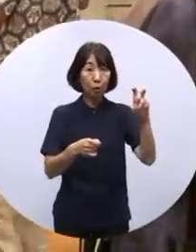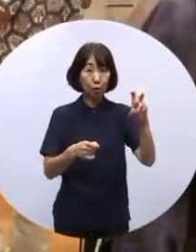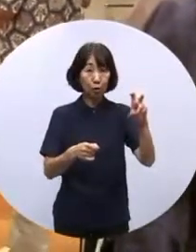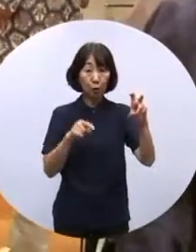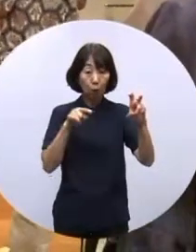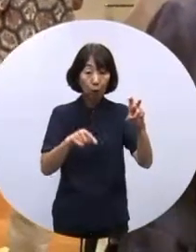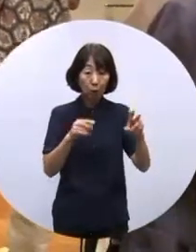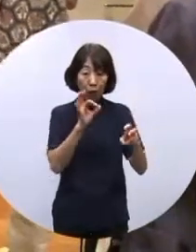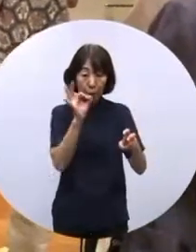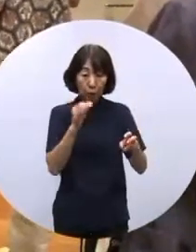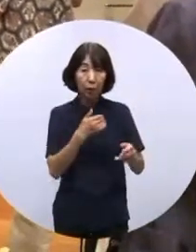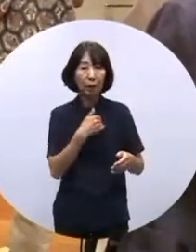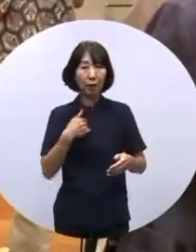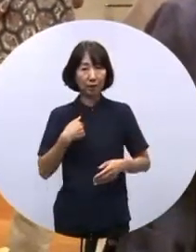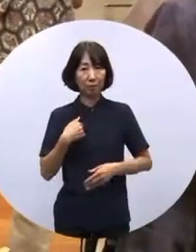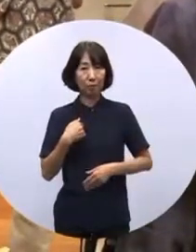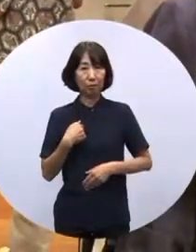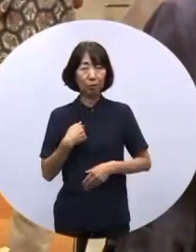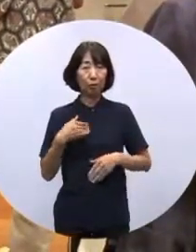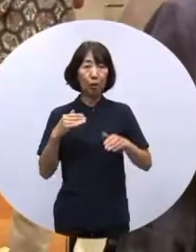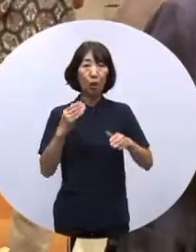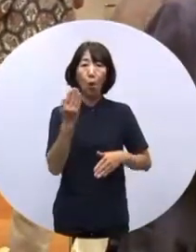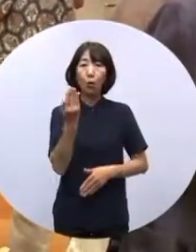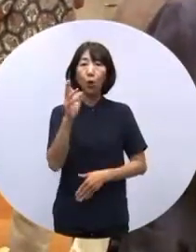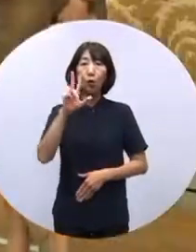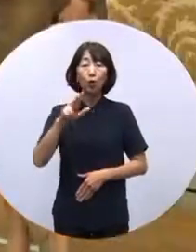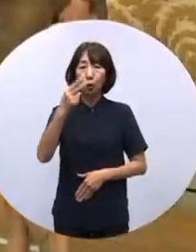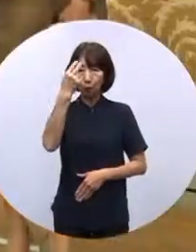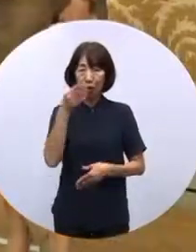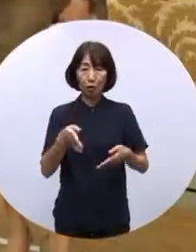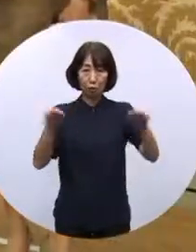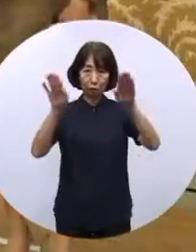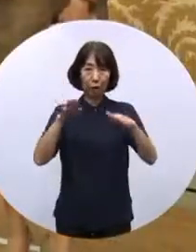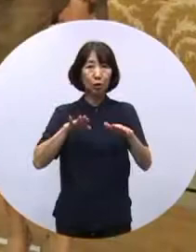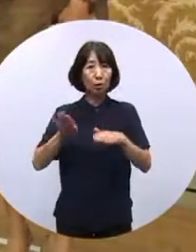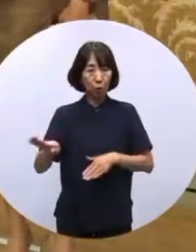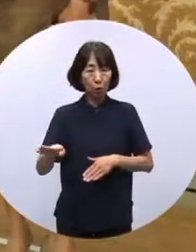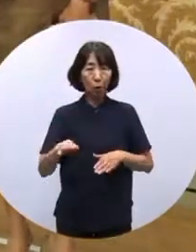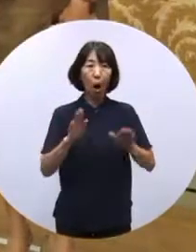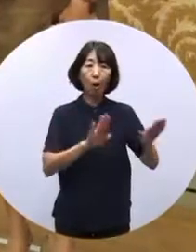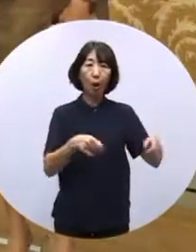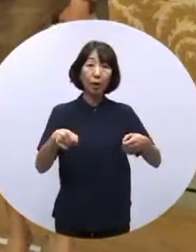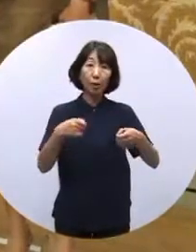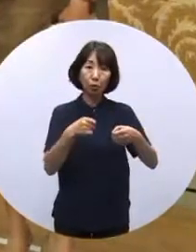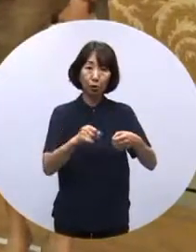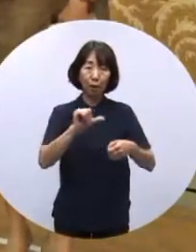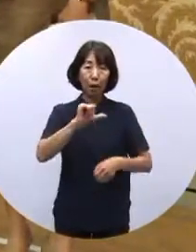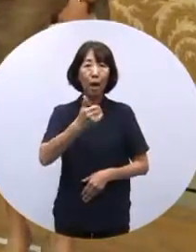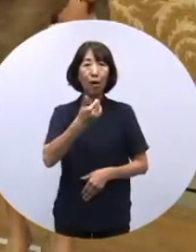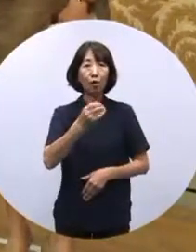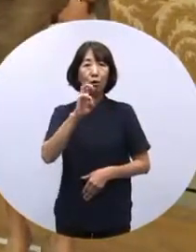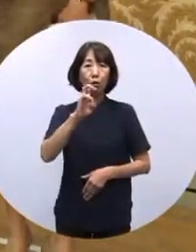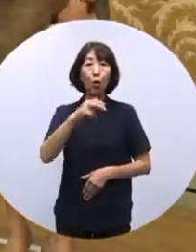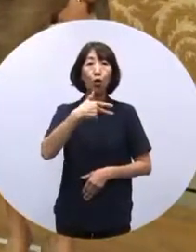堂に鑑賞できるホノルル美術館所蔵ハワイアンキルト展アクロスジオーシャン。